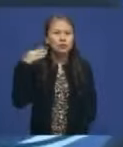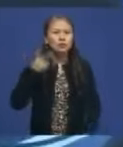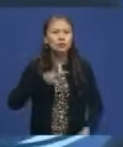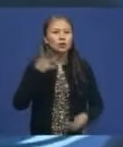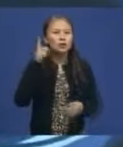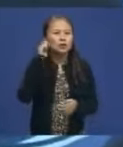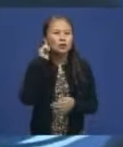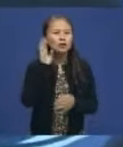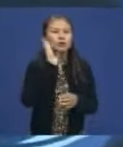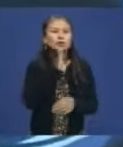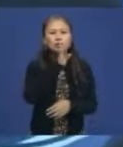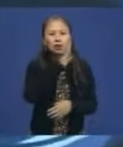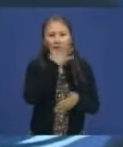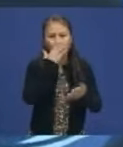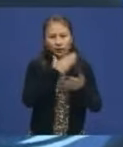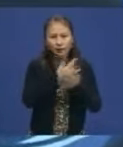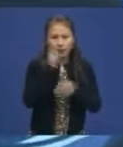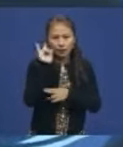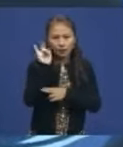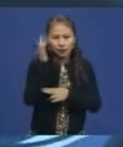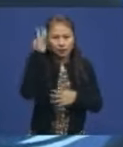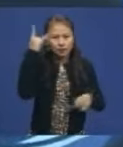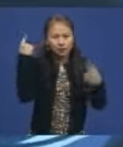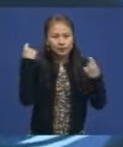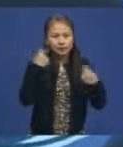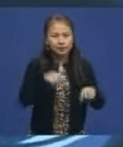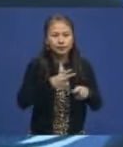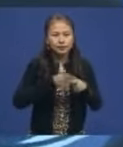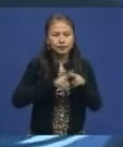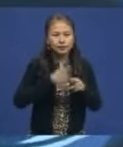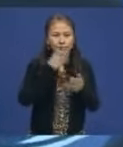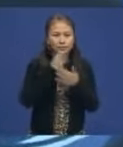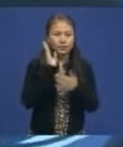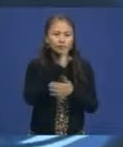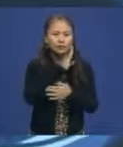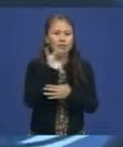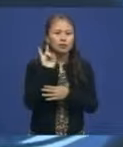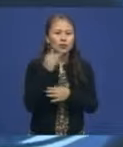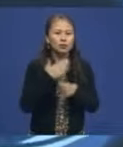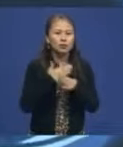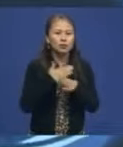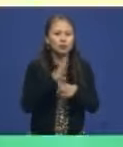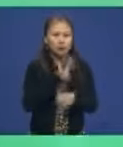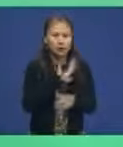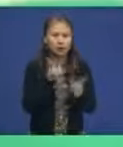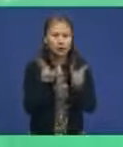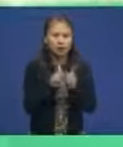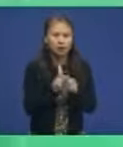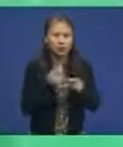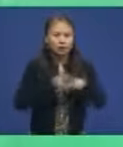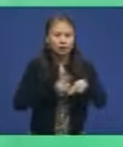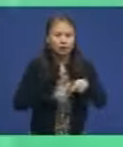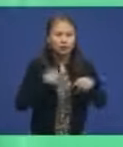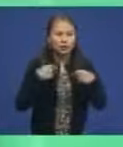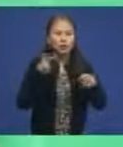Ақтөбеде 24 жастағы әйел өзінің сәбиін сатпақ болған. Нәрестені саудалауға әйелдің анасы араласыпты. Екеуі мамыр айынан бері сатып алушы